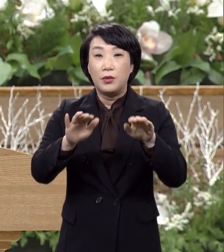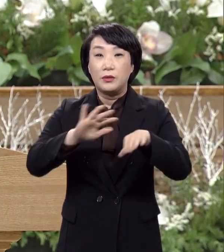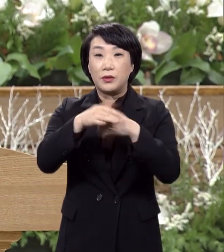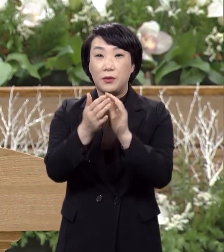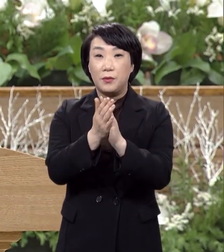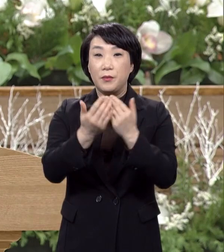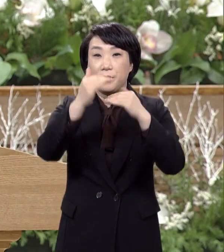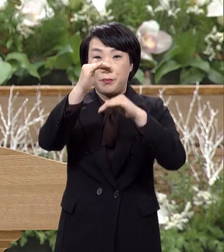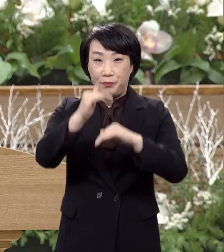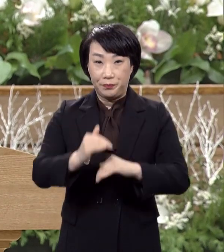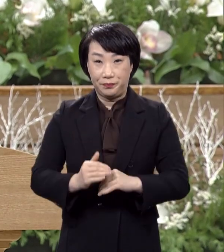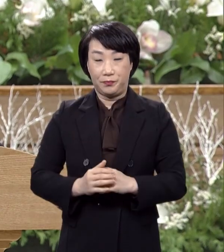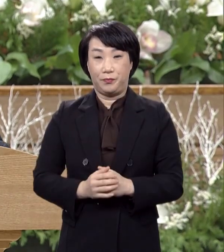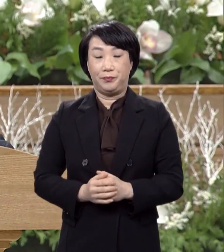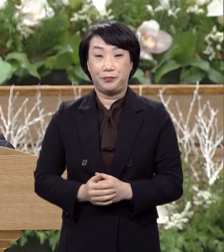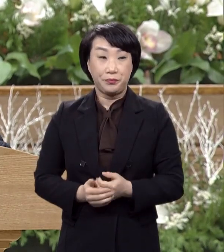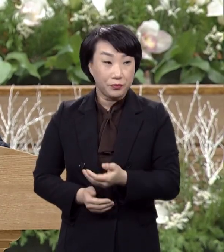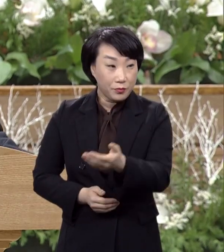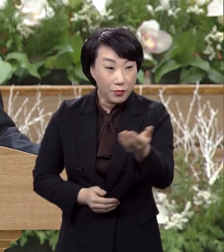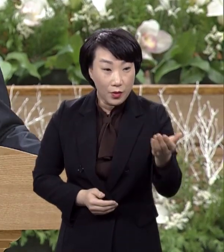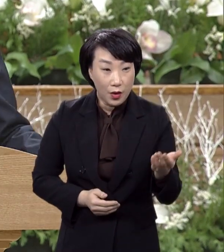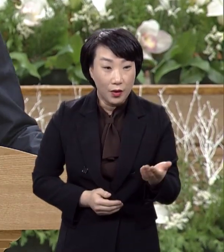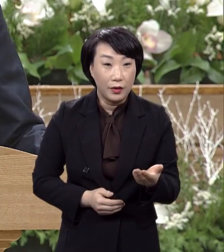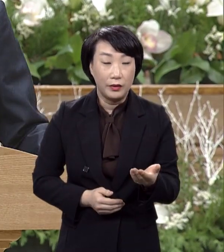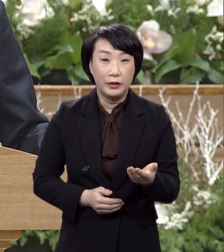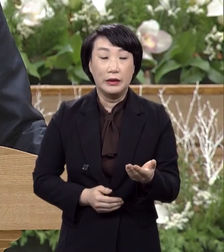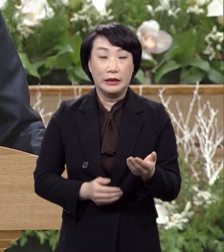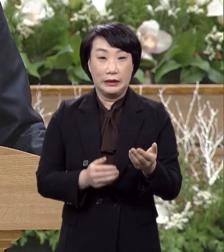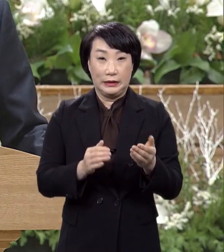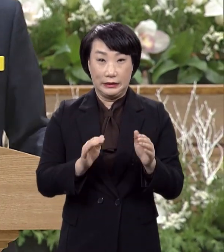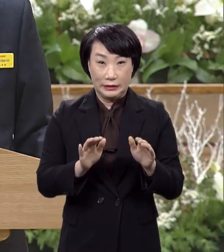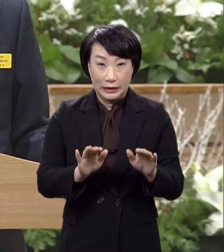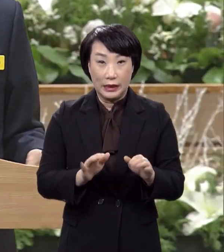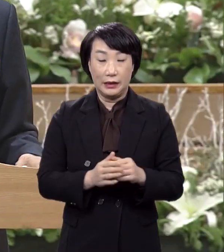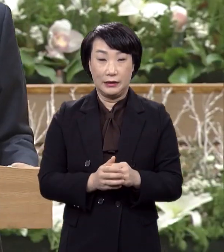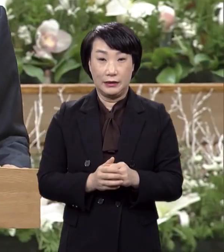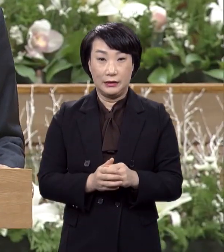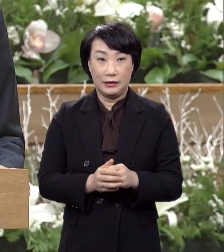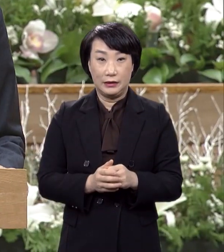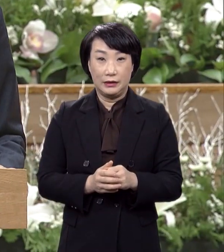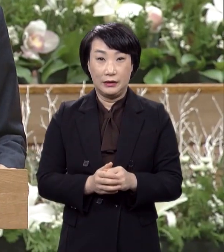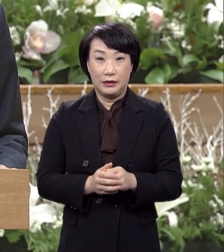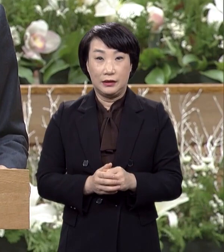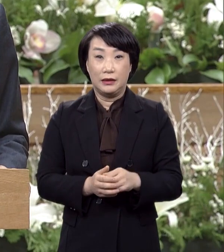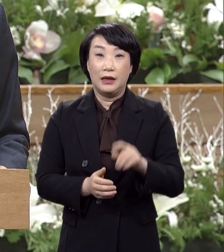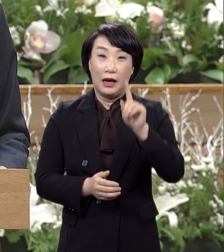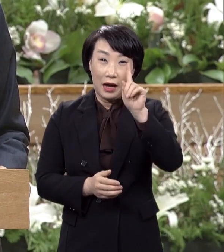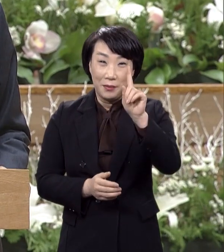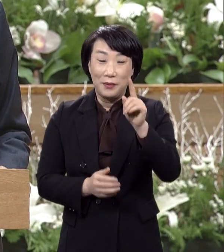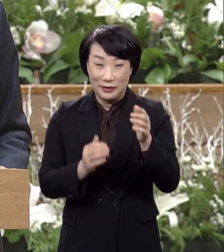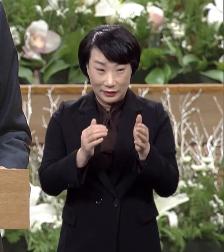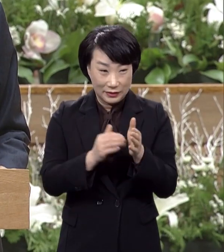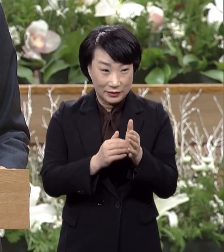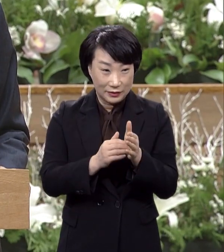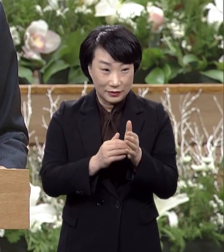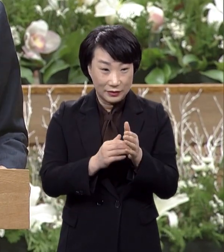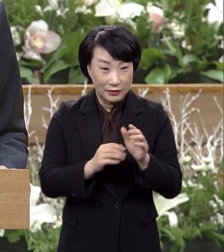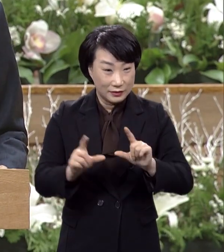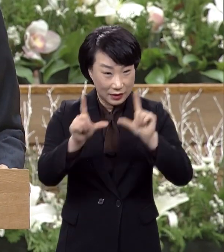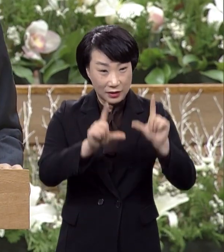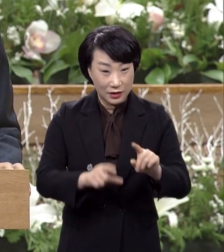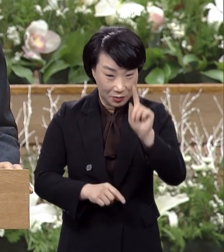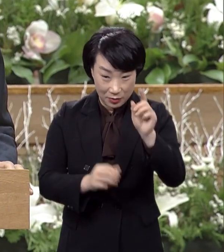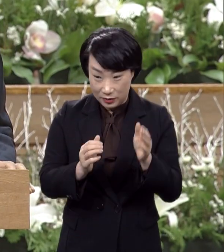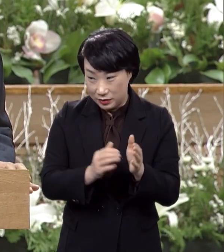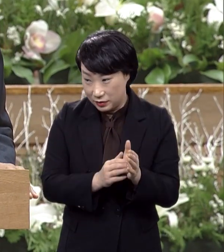본문은 너희 인생이 한 번밖에 못 사는데